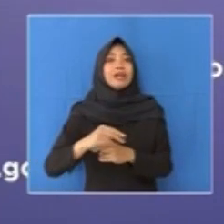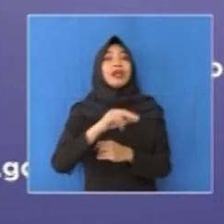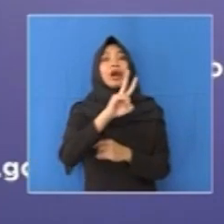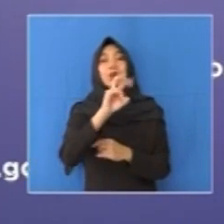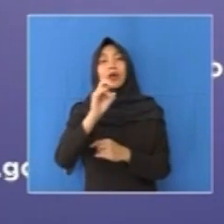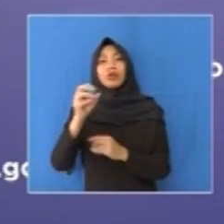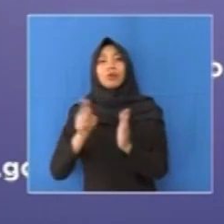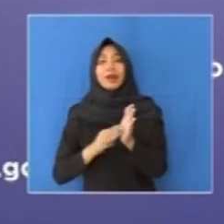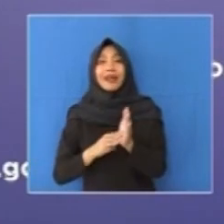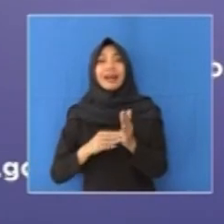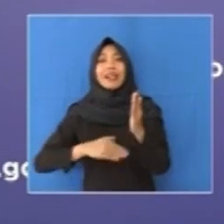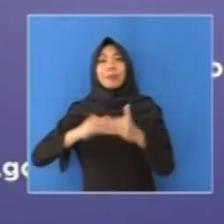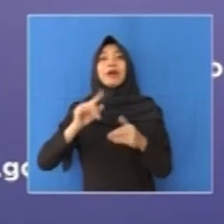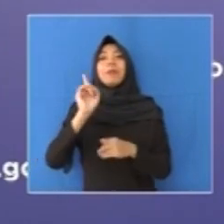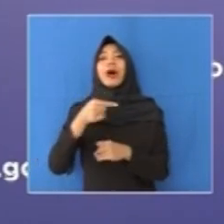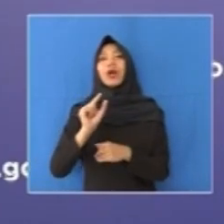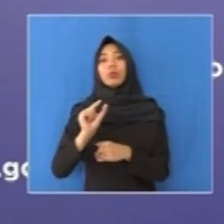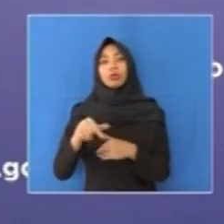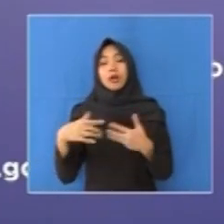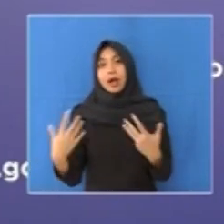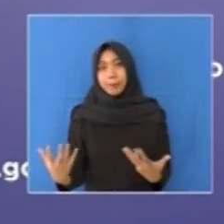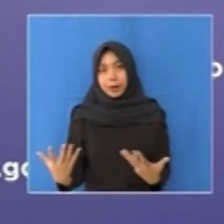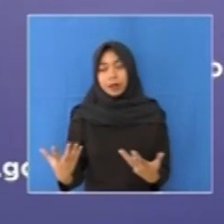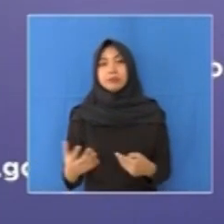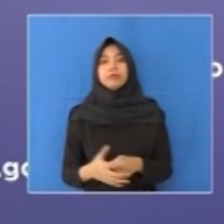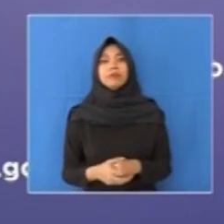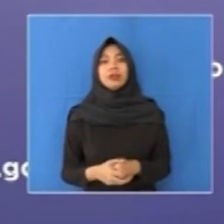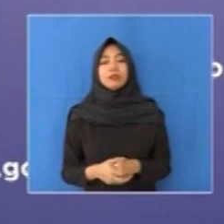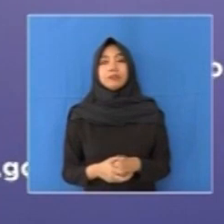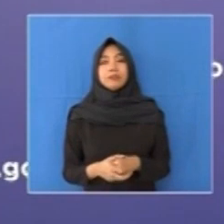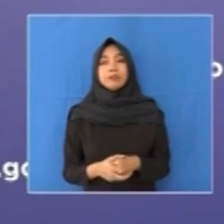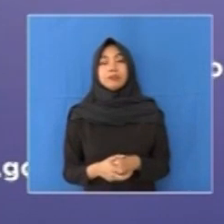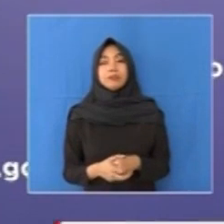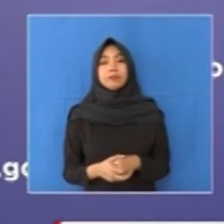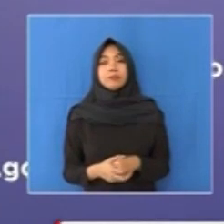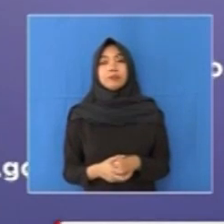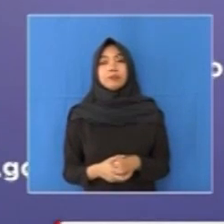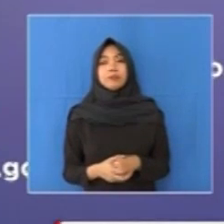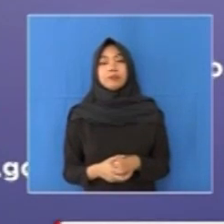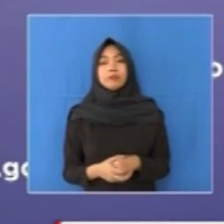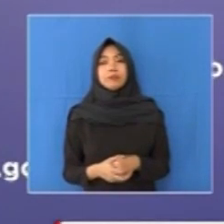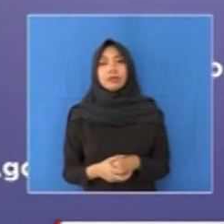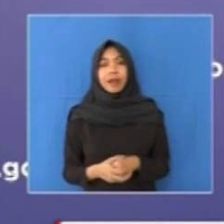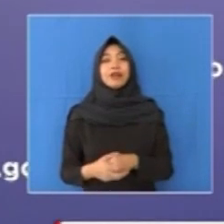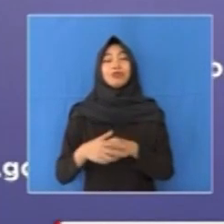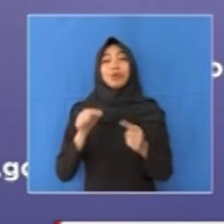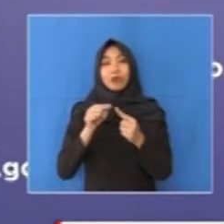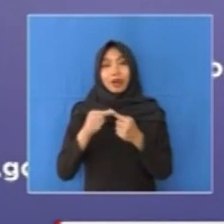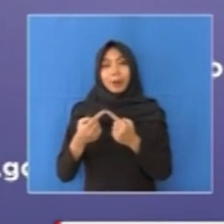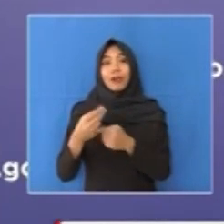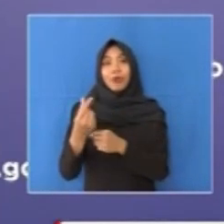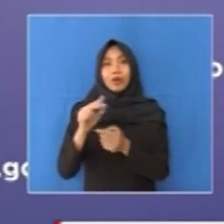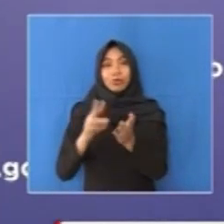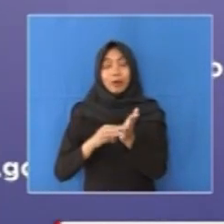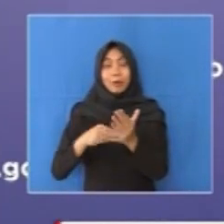akan dimanfaatkan untuk memastikan bahwa tenaga kesehatan kita, keluarga mereka, dan